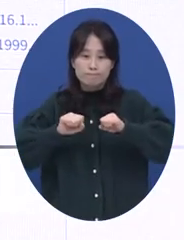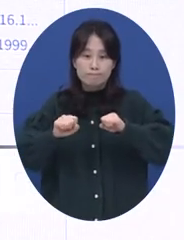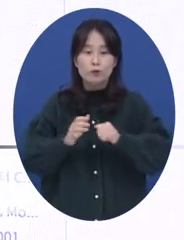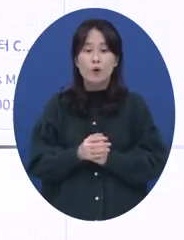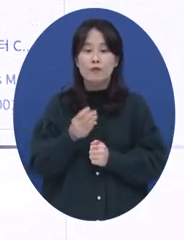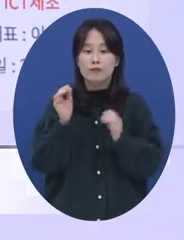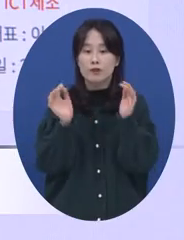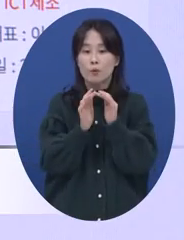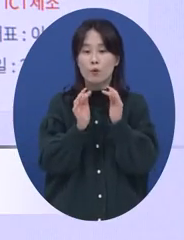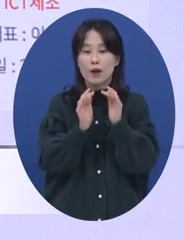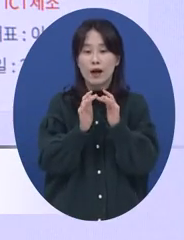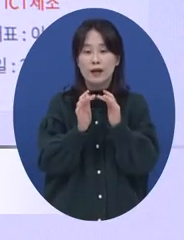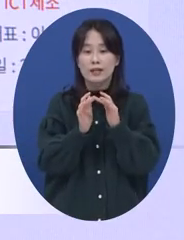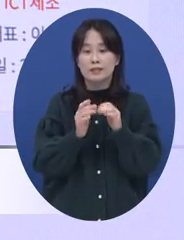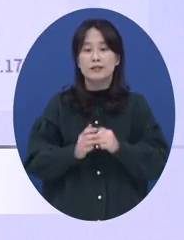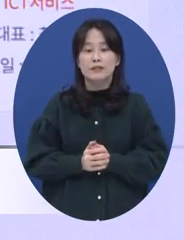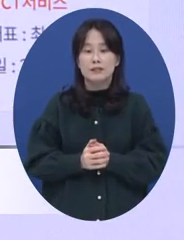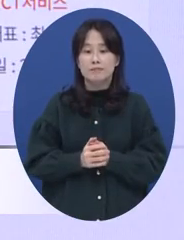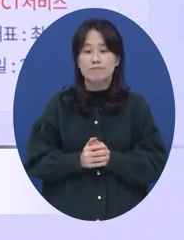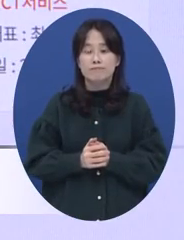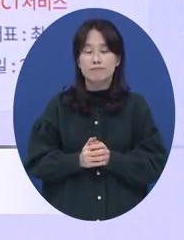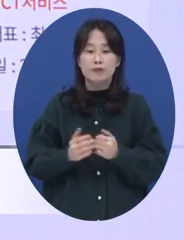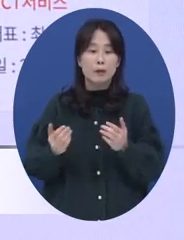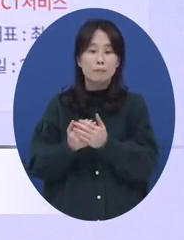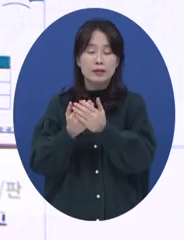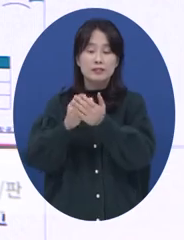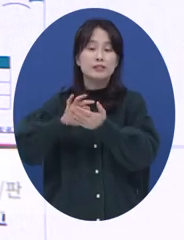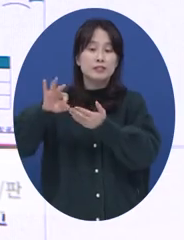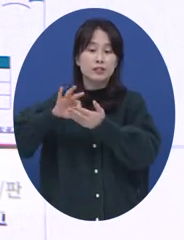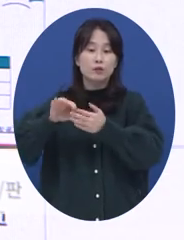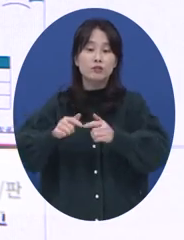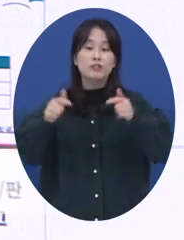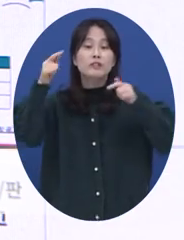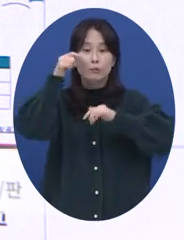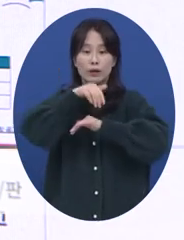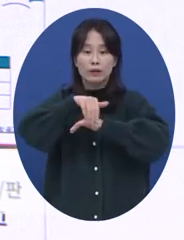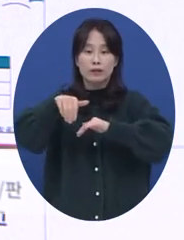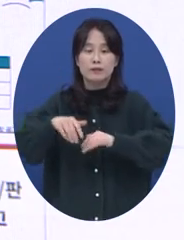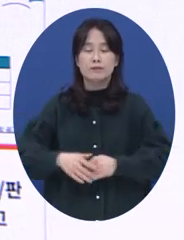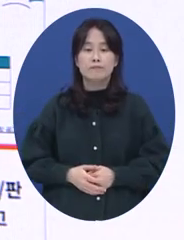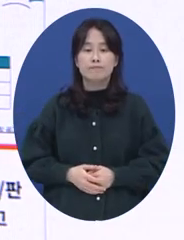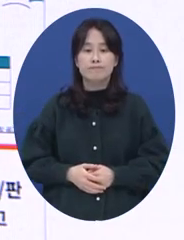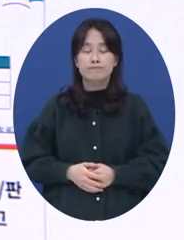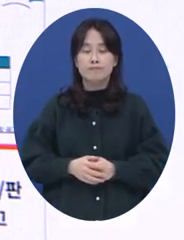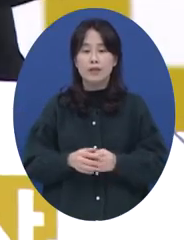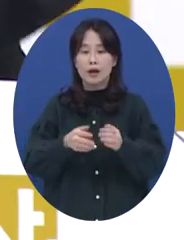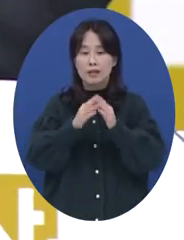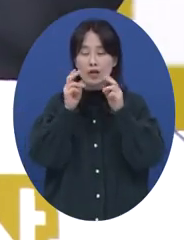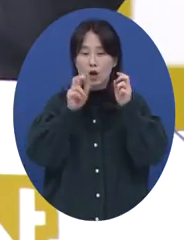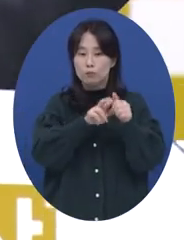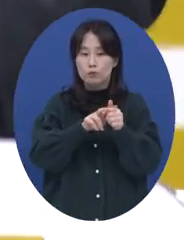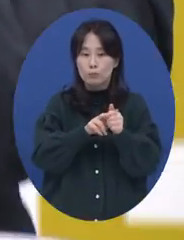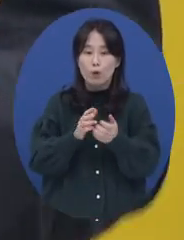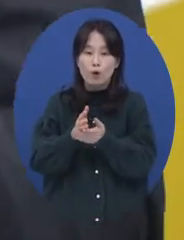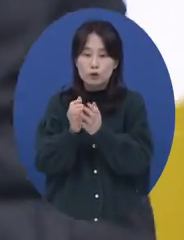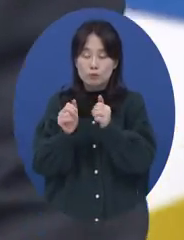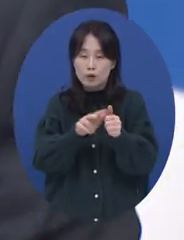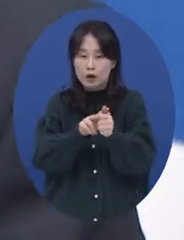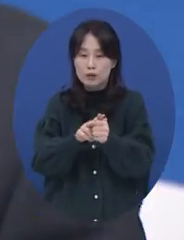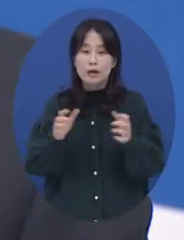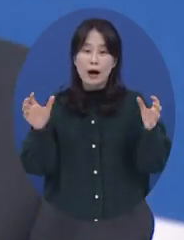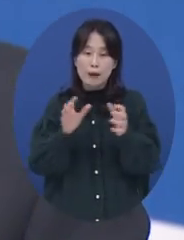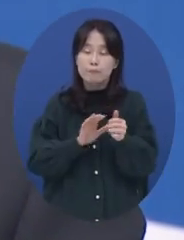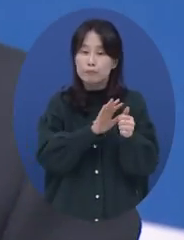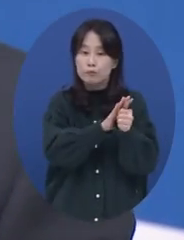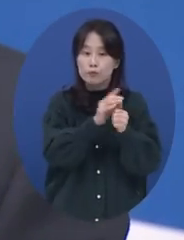전문가가 활동하는 온라인 창업 플랫폼 경기 스타터 플랫폼을 활성화할 계획입니다 창업정보 와 전문가